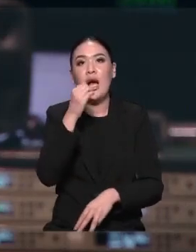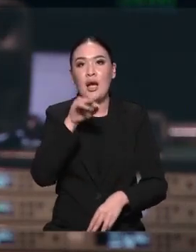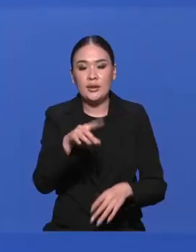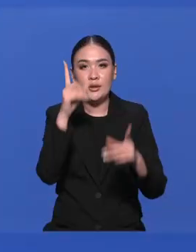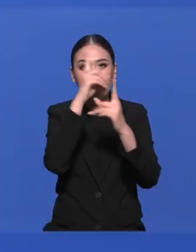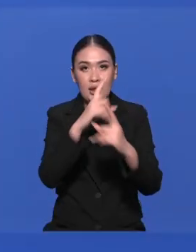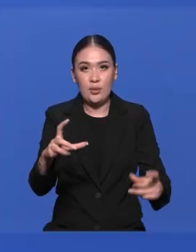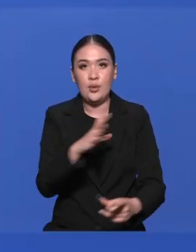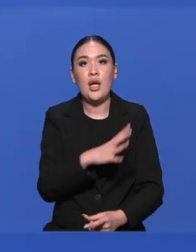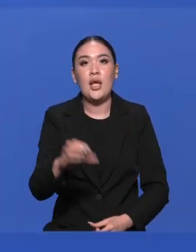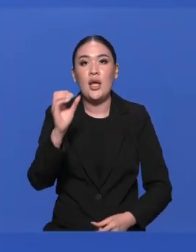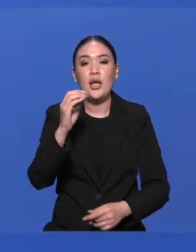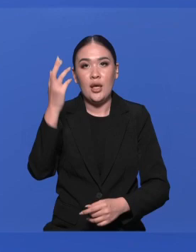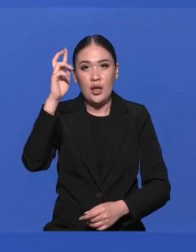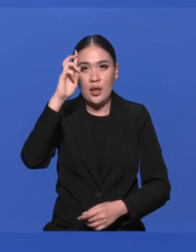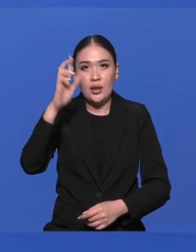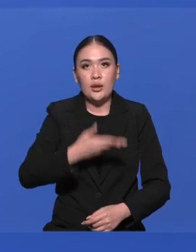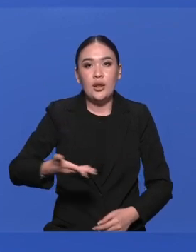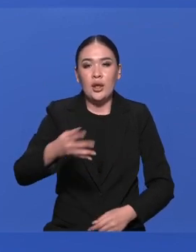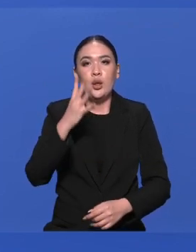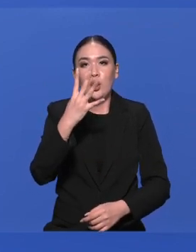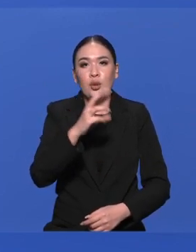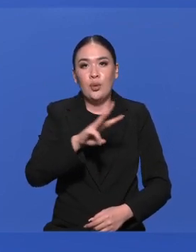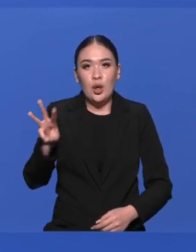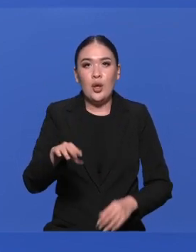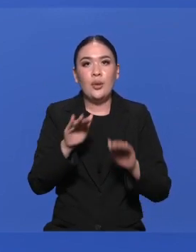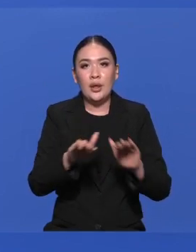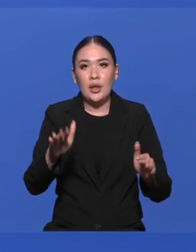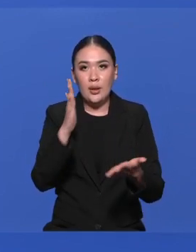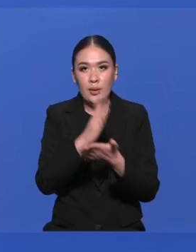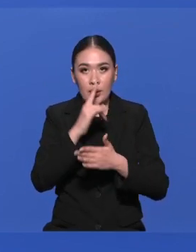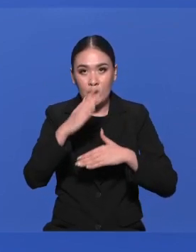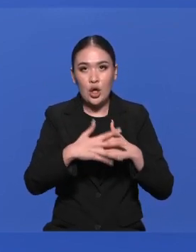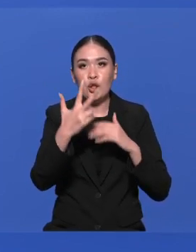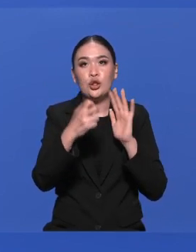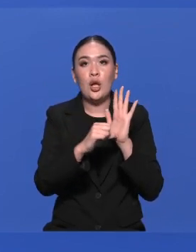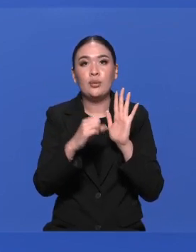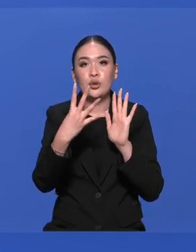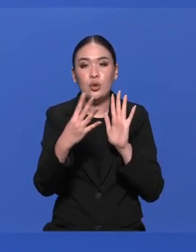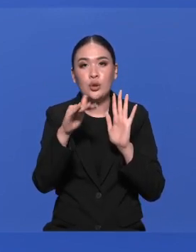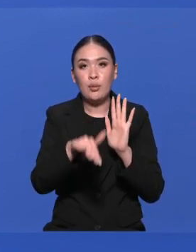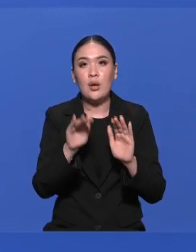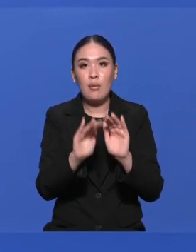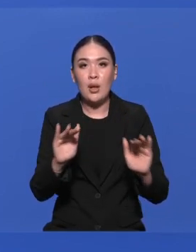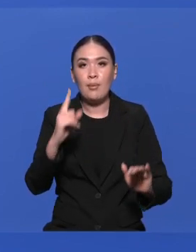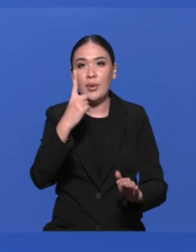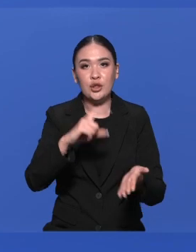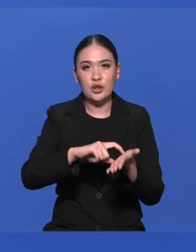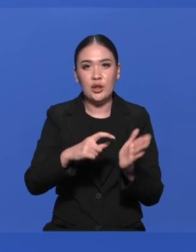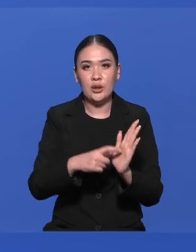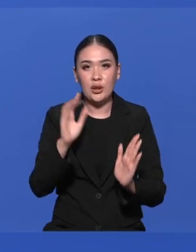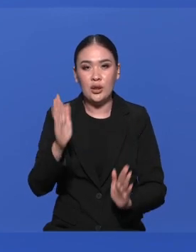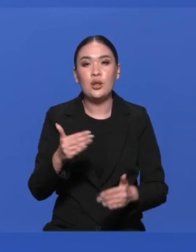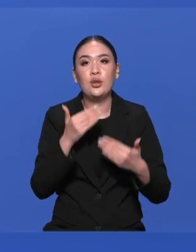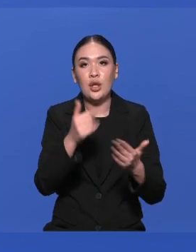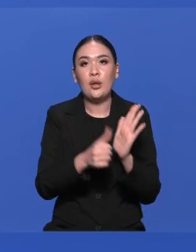жарияланды. Елімізде 4 миллионға жуық мектеп оқушысы бар. Оның ішінде 364 мың бала бірінші сыныпқа барады.